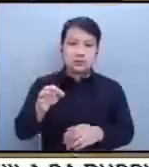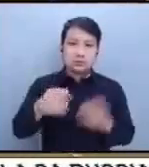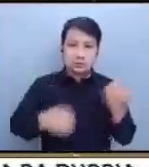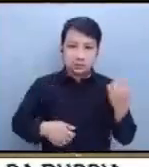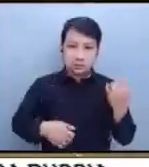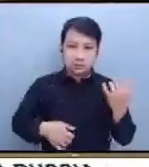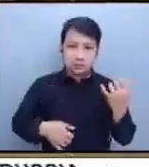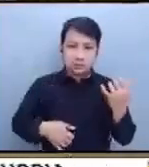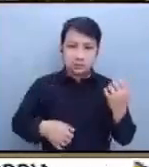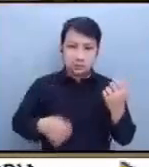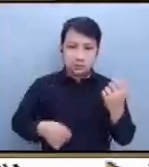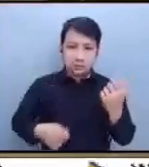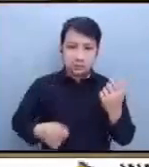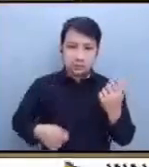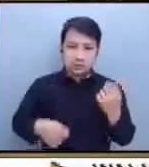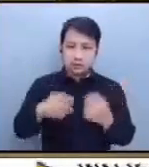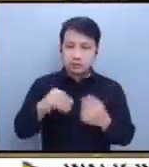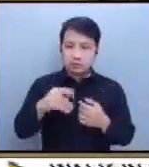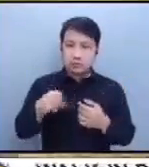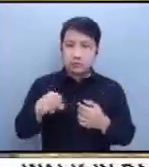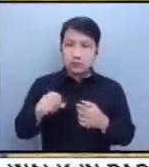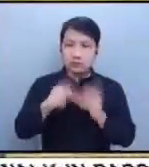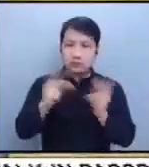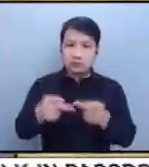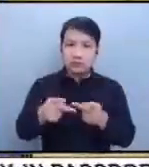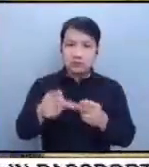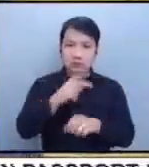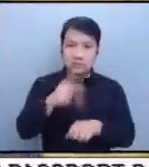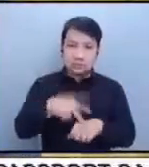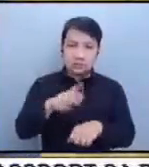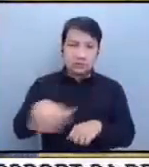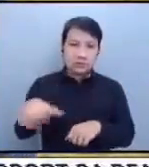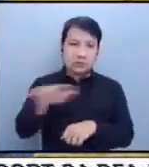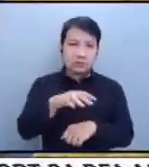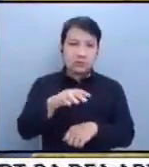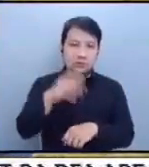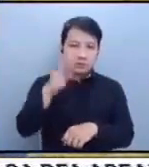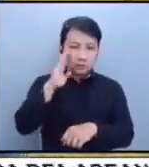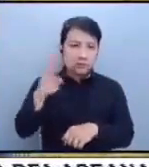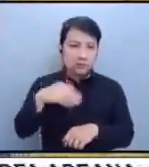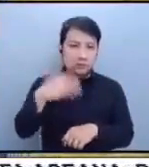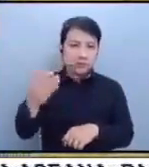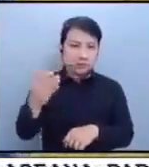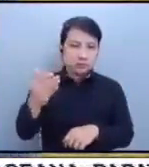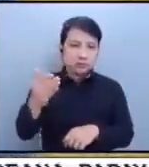at ang ikalawang Montanillo sa Film Festival. Breves Bulsao para sa Bayan.